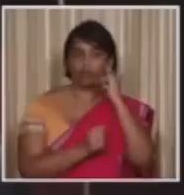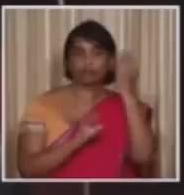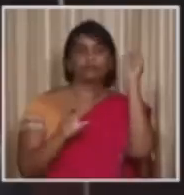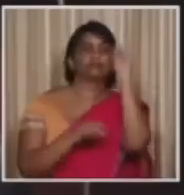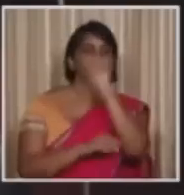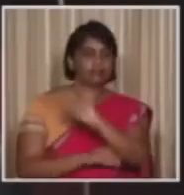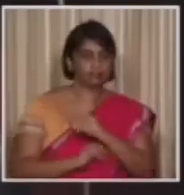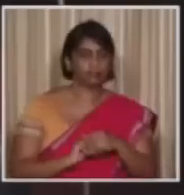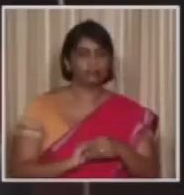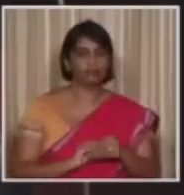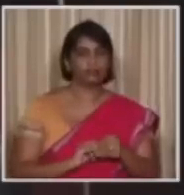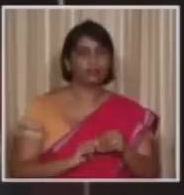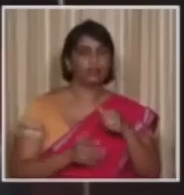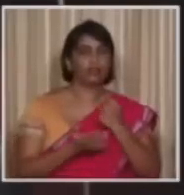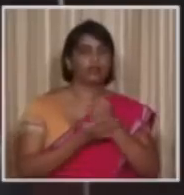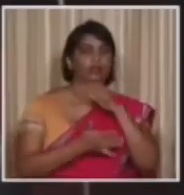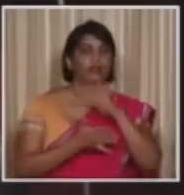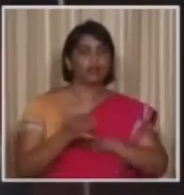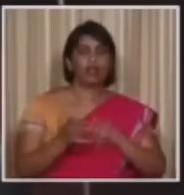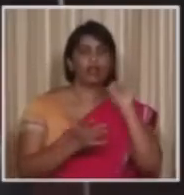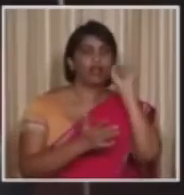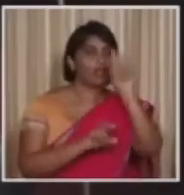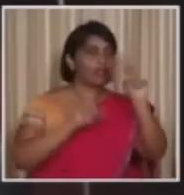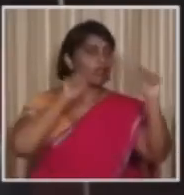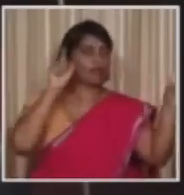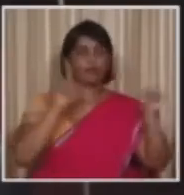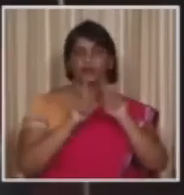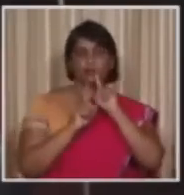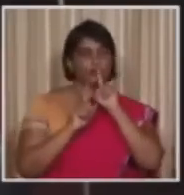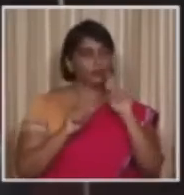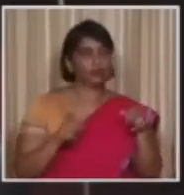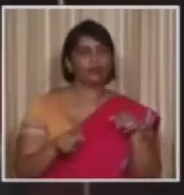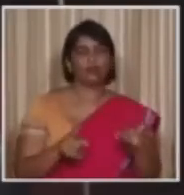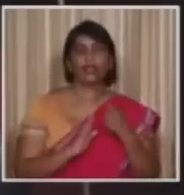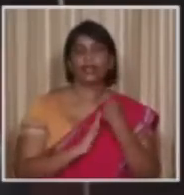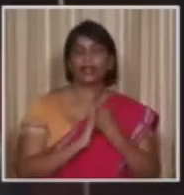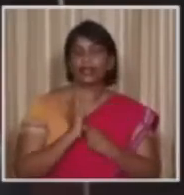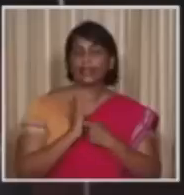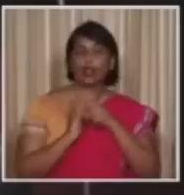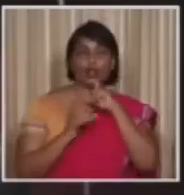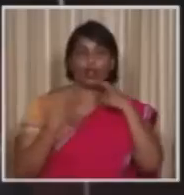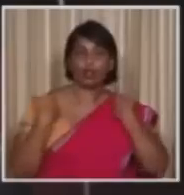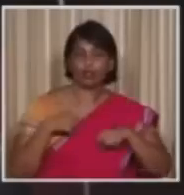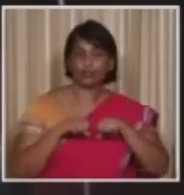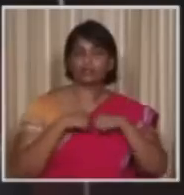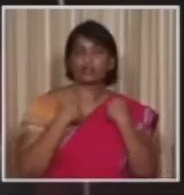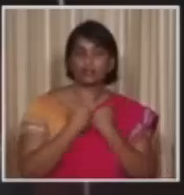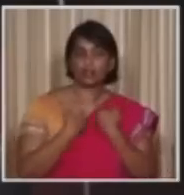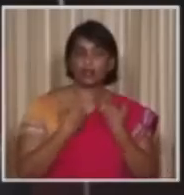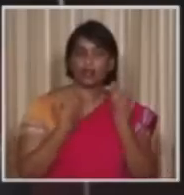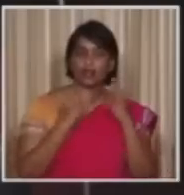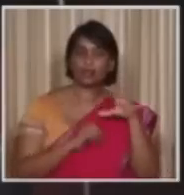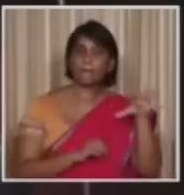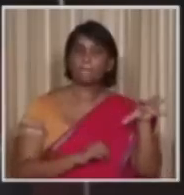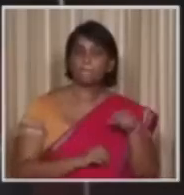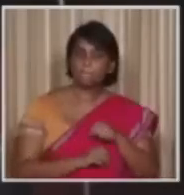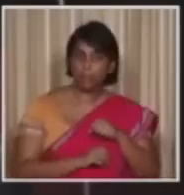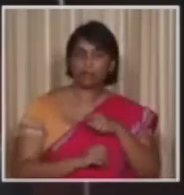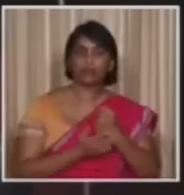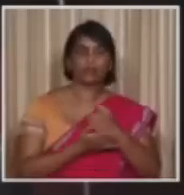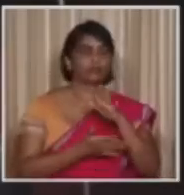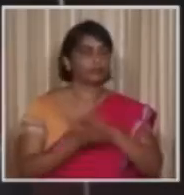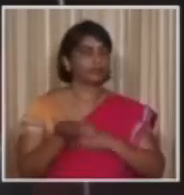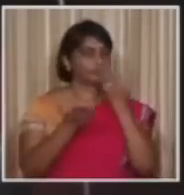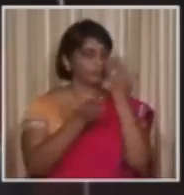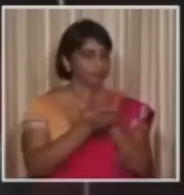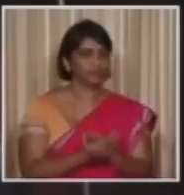කරන්න කියලා. මේ ලියුමනේ කාගේවත් නමක් සඳහන් කරලා නැහැ. මේක නීති සංගමය එයාගේ නිදහස පාවිච්චි කරලා ඒක ලියලා